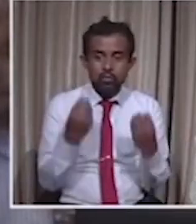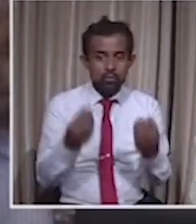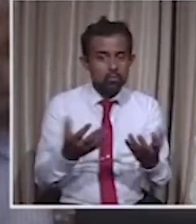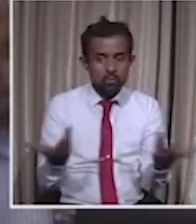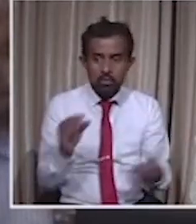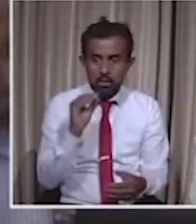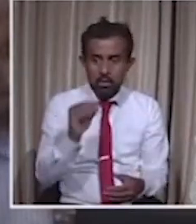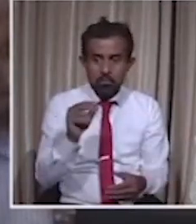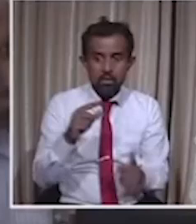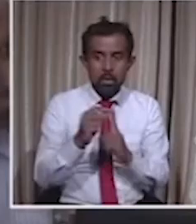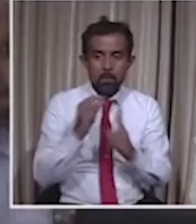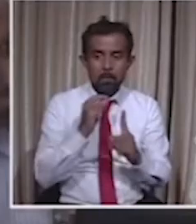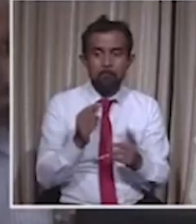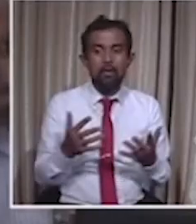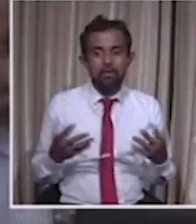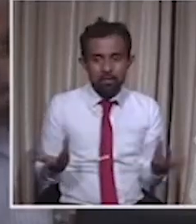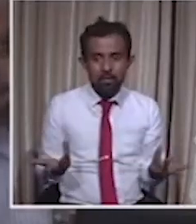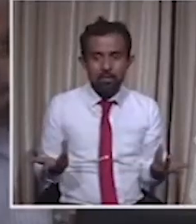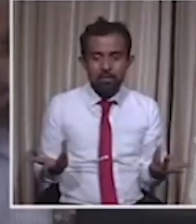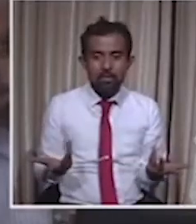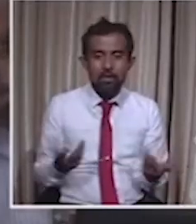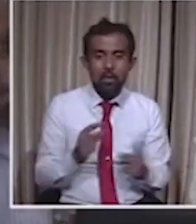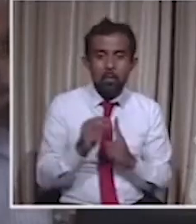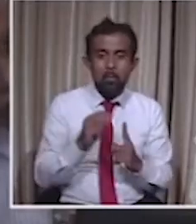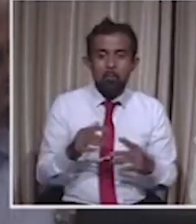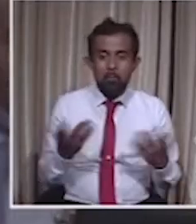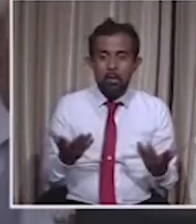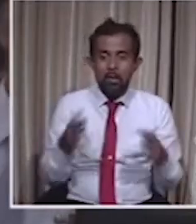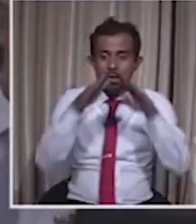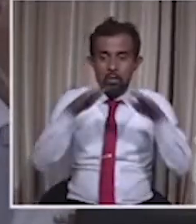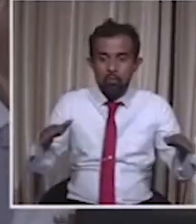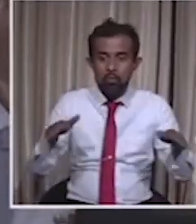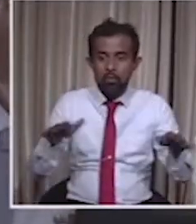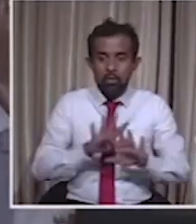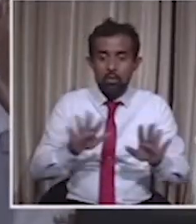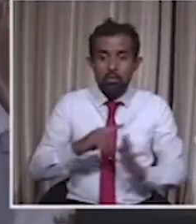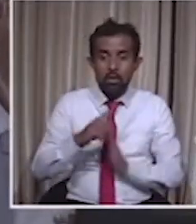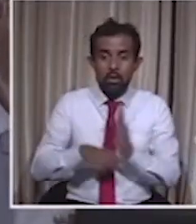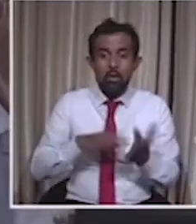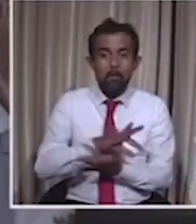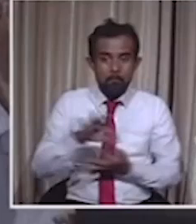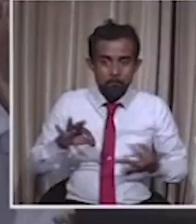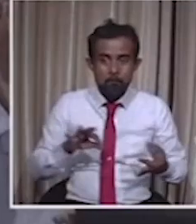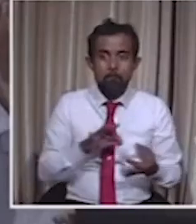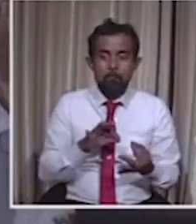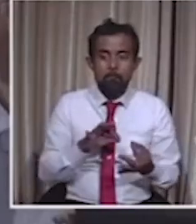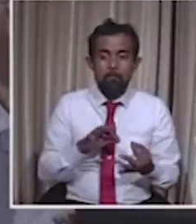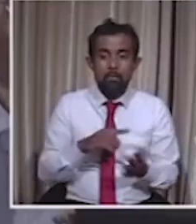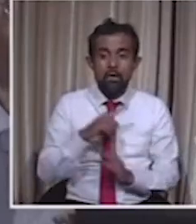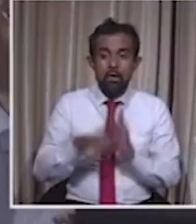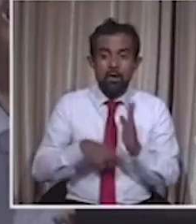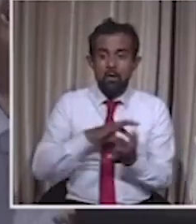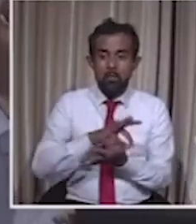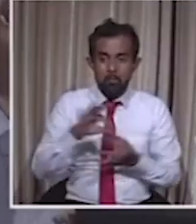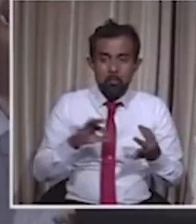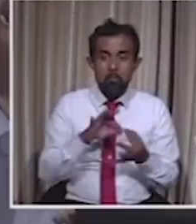නොදුන්නනම් අද මේ පාර්ලිමේන්තුව නැහැ. පාර්ලිමේන්තුව නැහැ කියන්නේ මේක ගොඩනැගිල්ලක් නෙවෙයි. මේක මේ රටේ ප්‍රජාතන්ත්‍රවාදය. එහෙනම් මේ රටේ